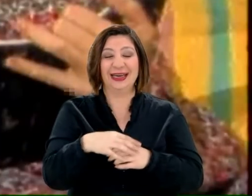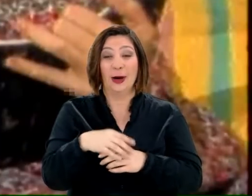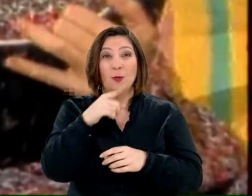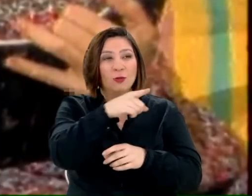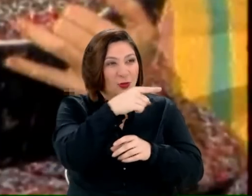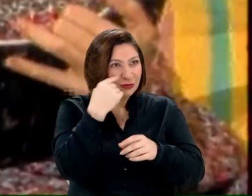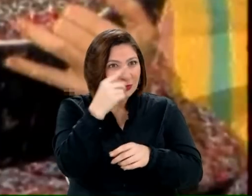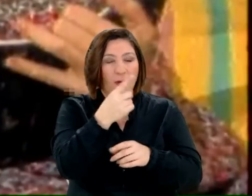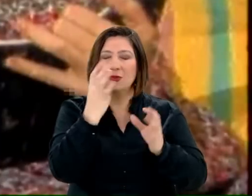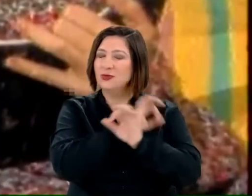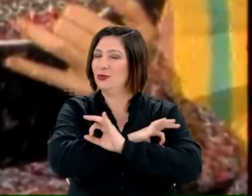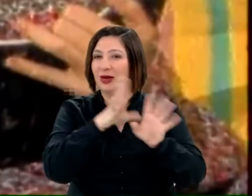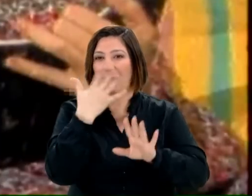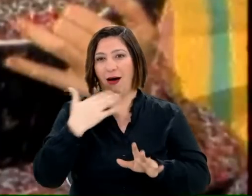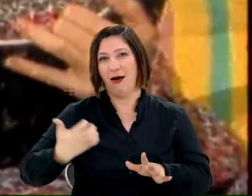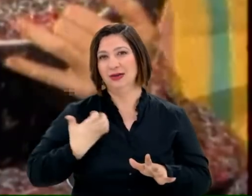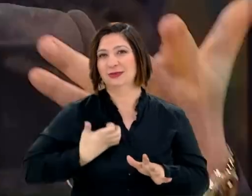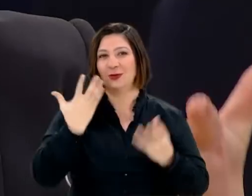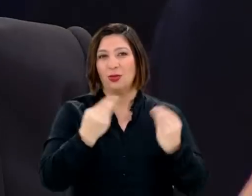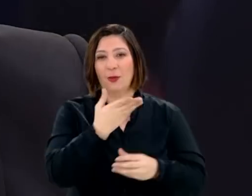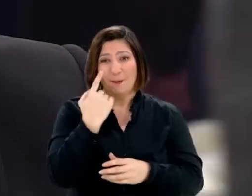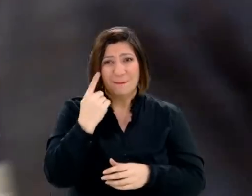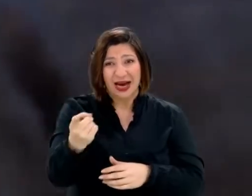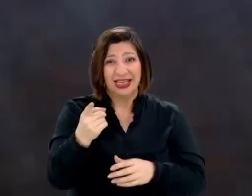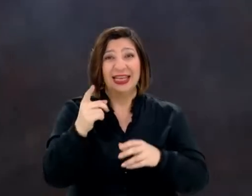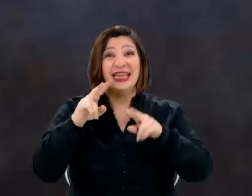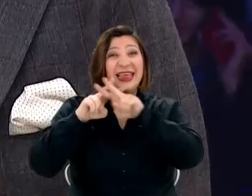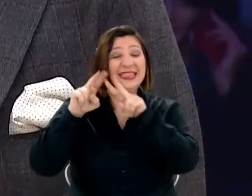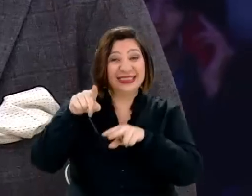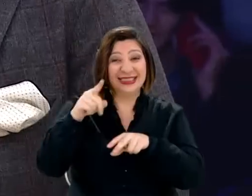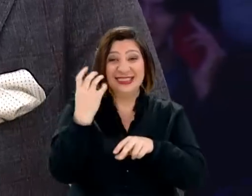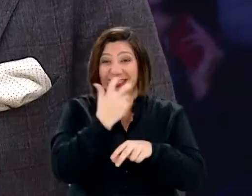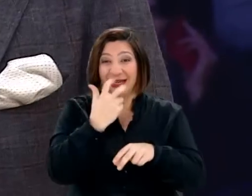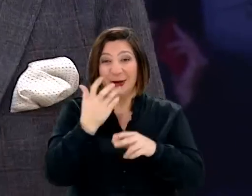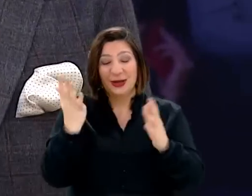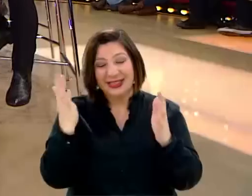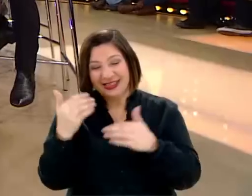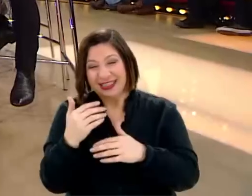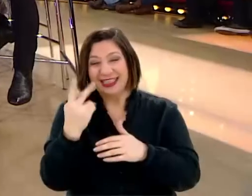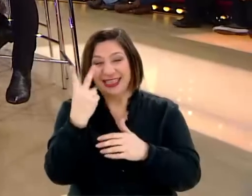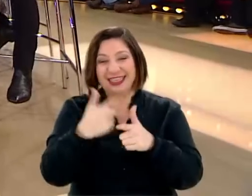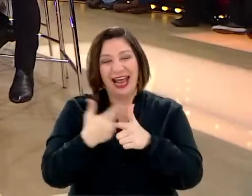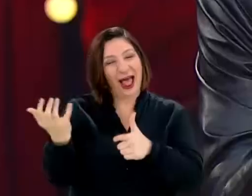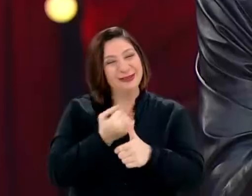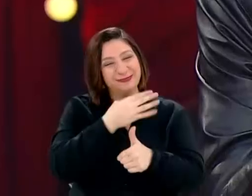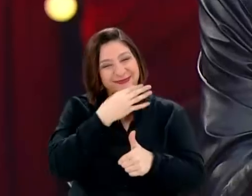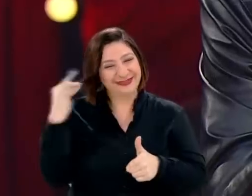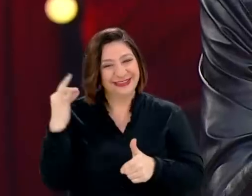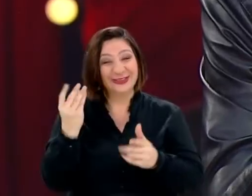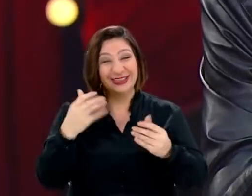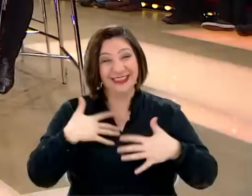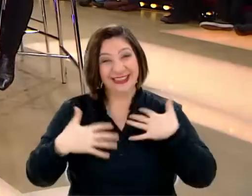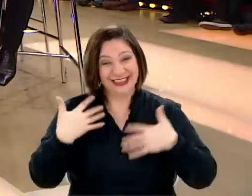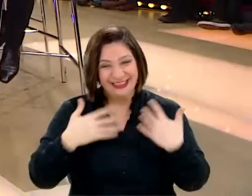Burada harikulade. Ya böyle daha karizmatik oldu. Ya şu hale bak, Yıldız'ın üzerinden böyle hakikaten iki kira çıkarmışsın ama çok